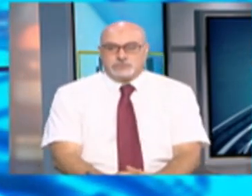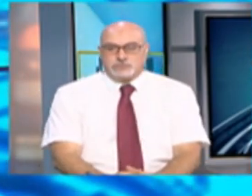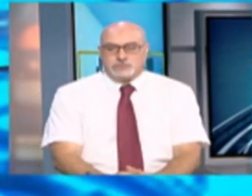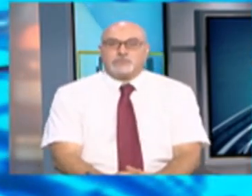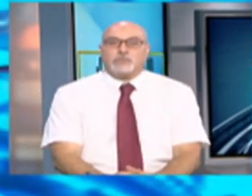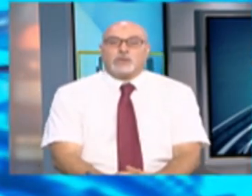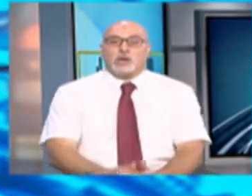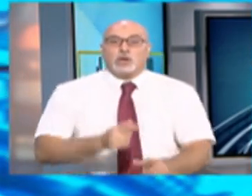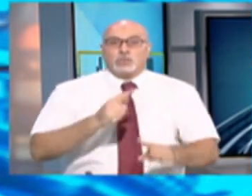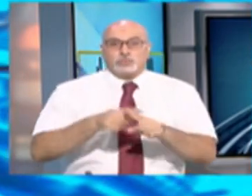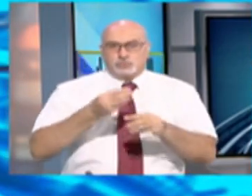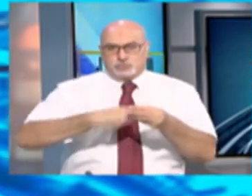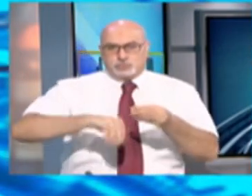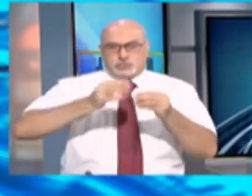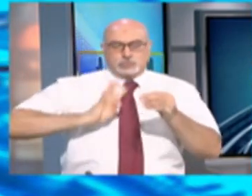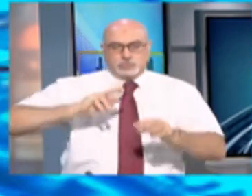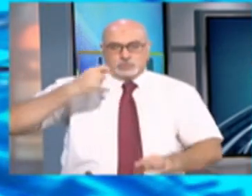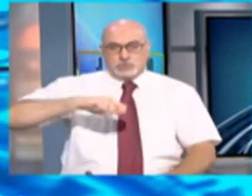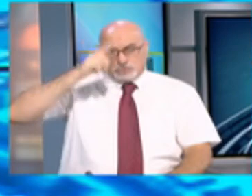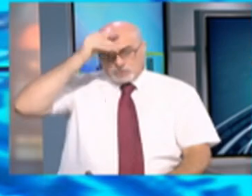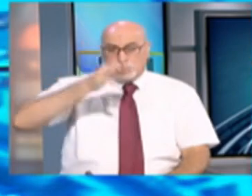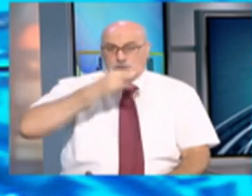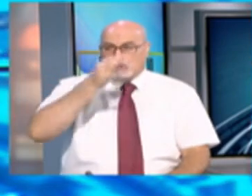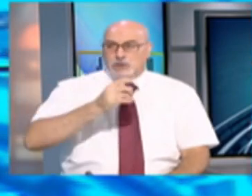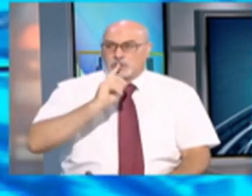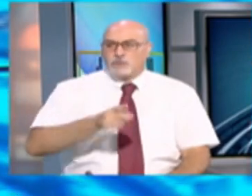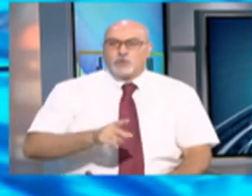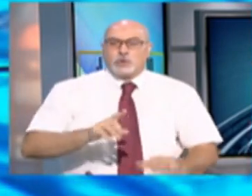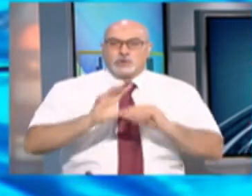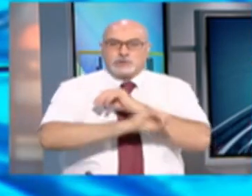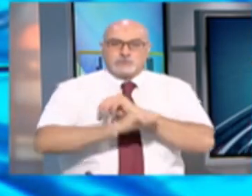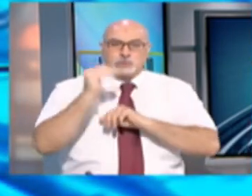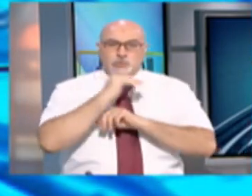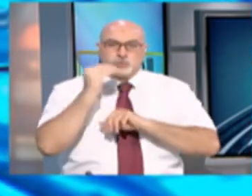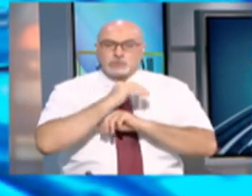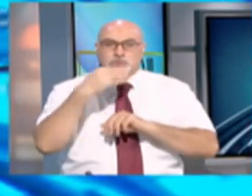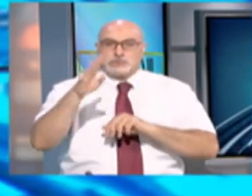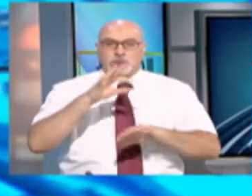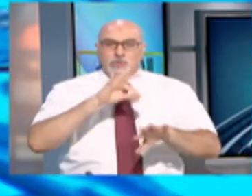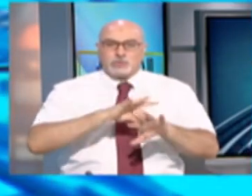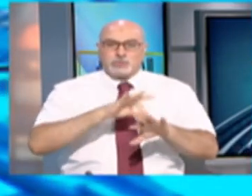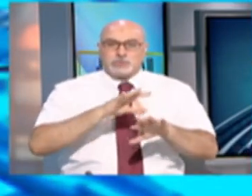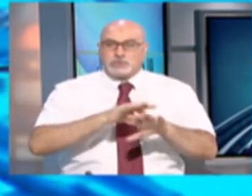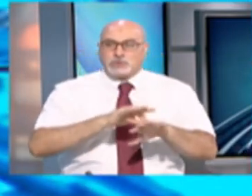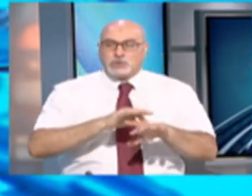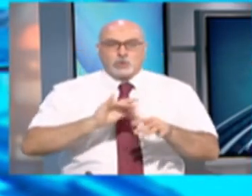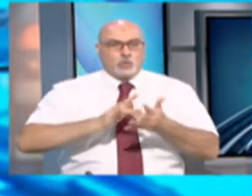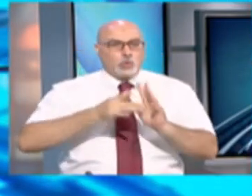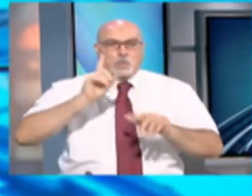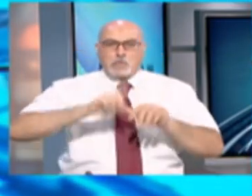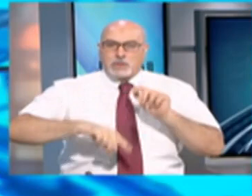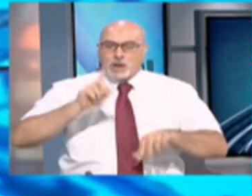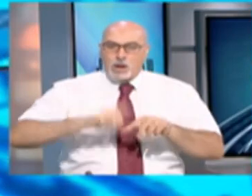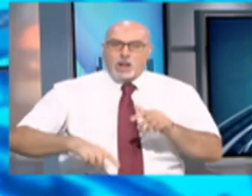كما أكد السيد رئيس الجمهورية على ضرورة تنظيم مصالح الاستعجالات بالمستشفيات وأن تكون مزودة بكافة